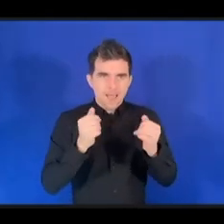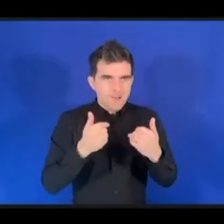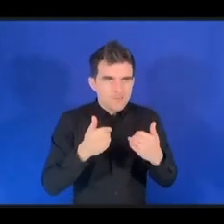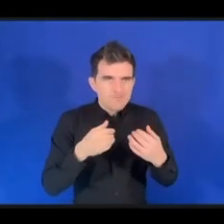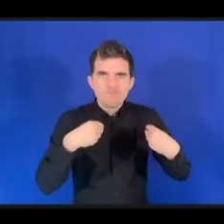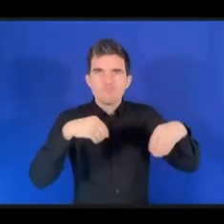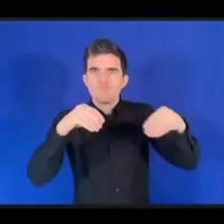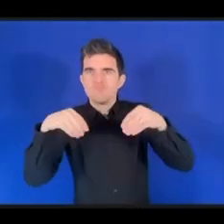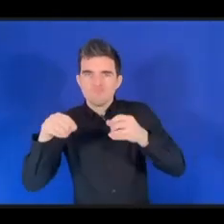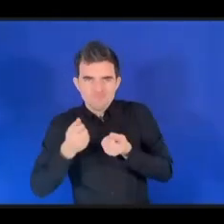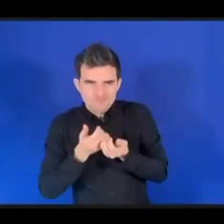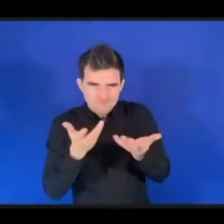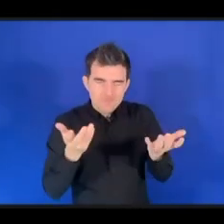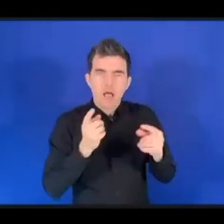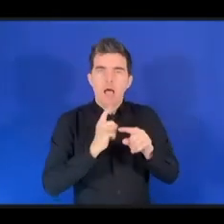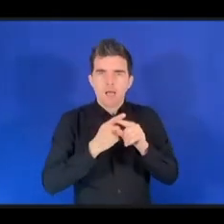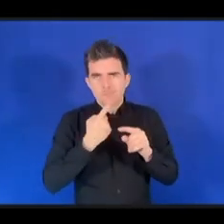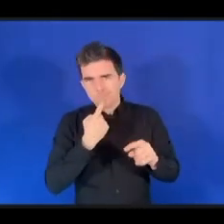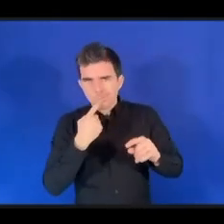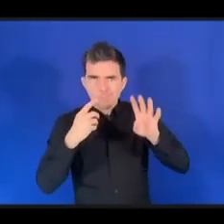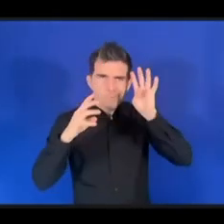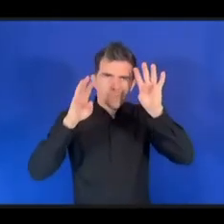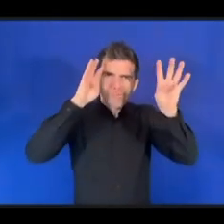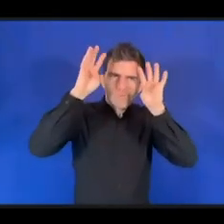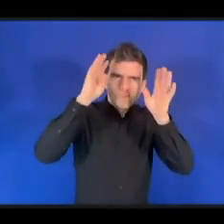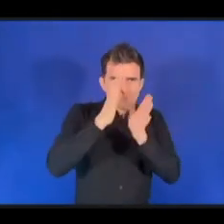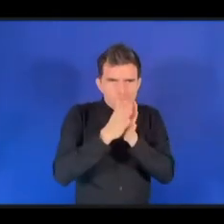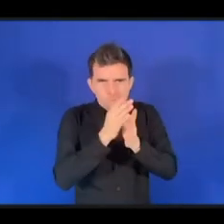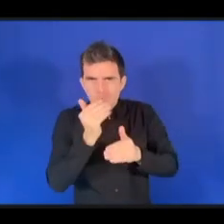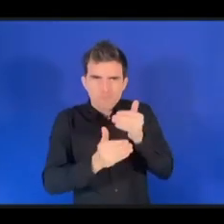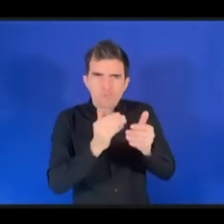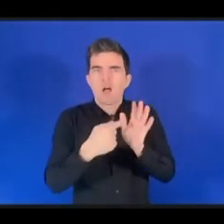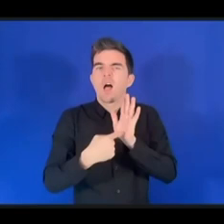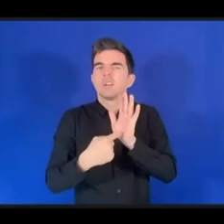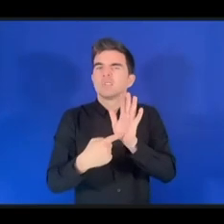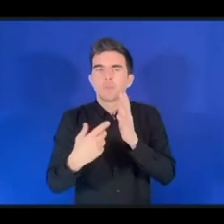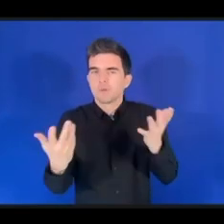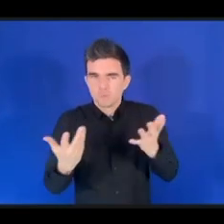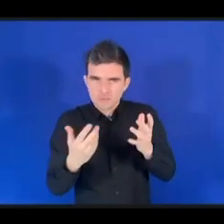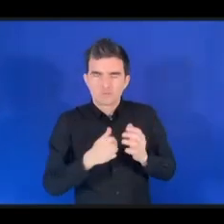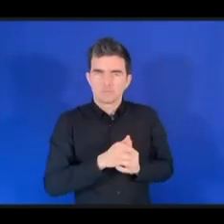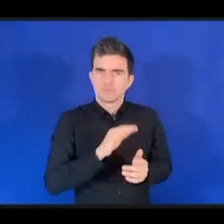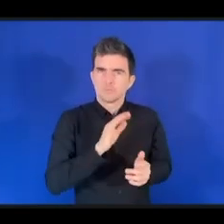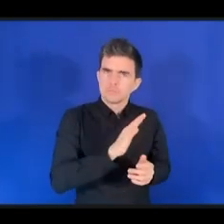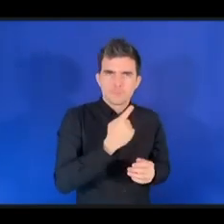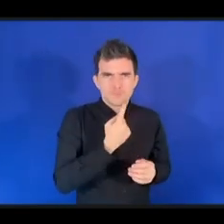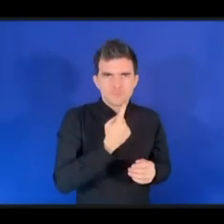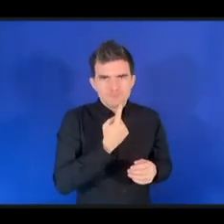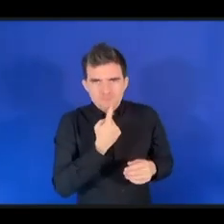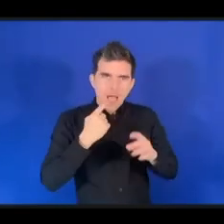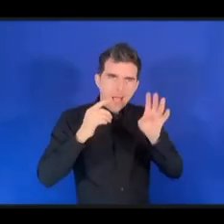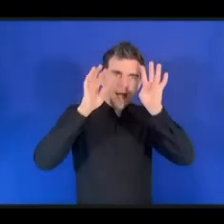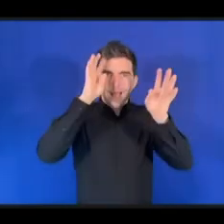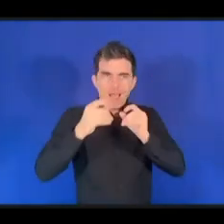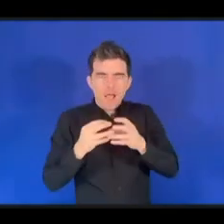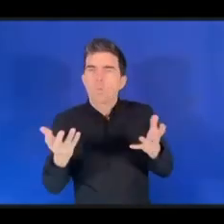都的瓷器和其他的京都的特产